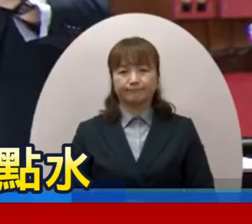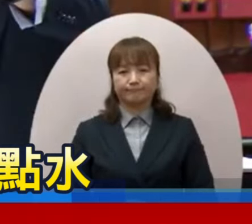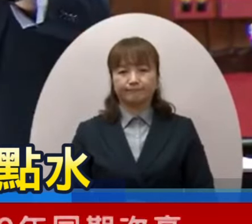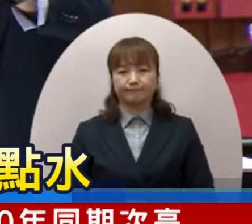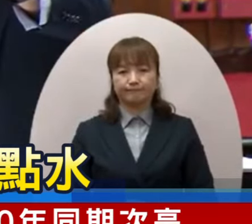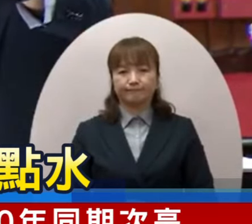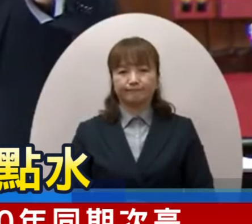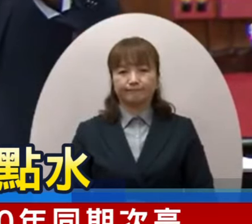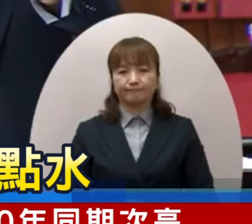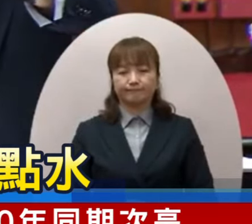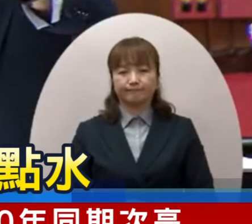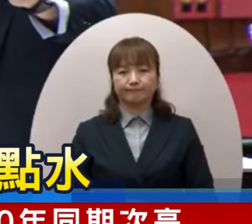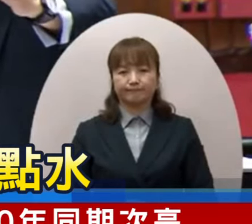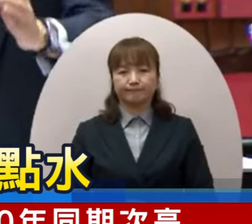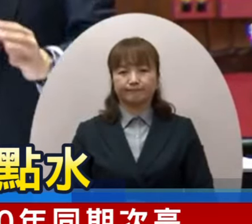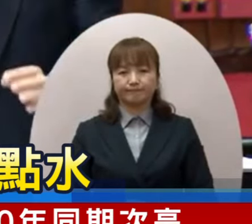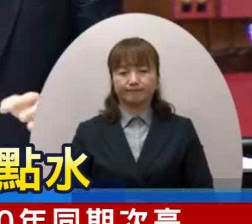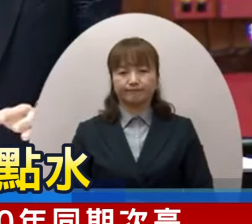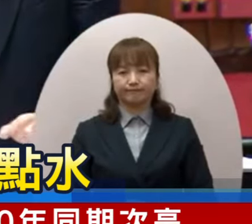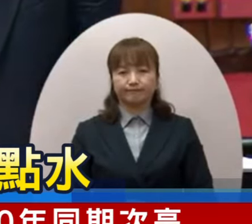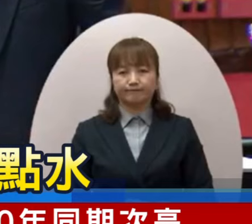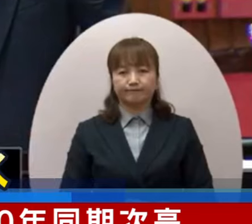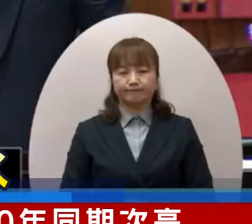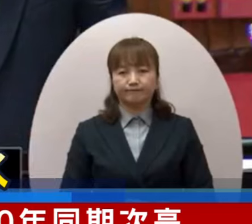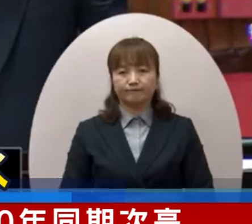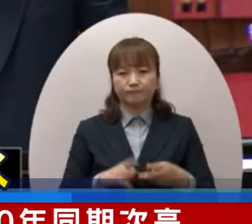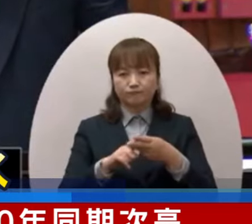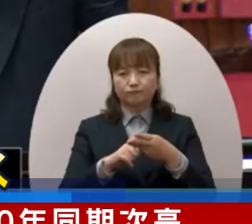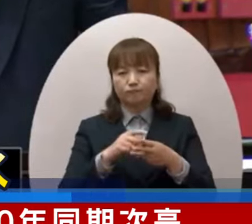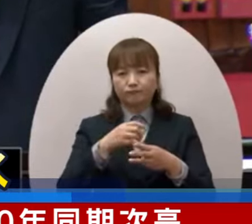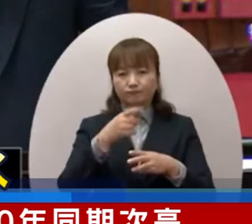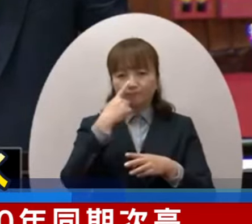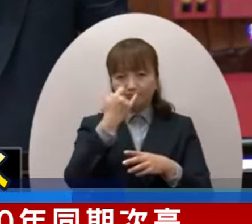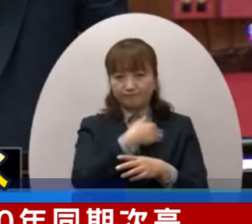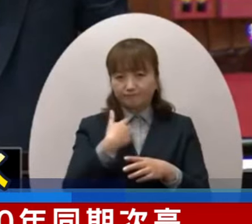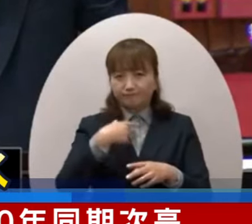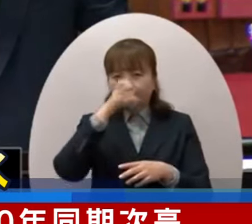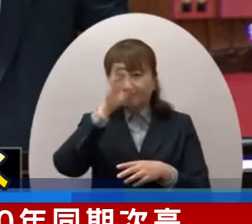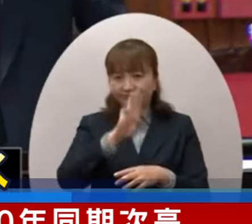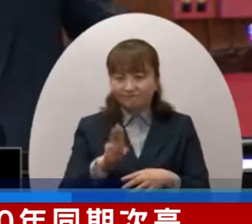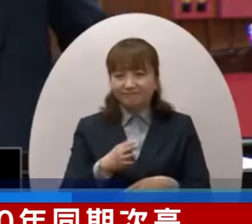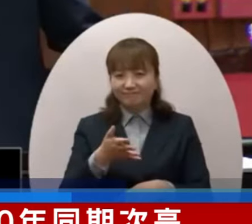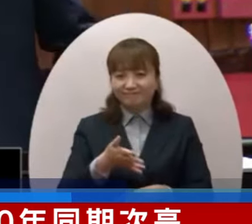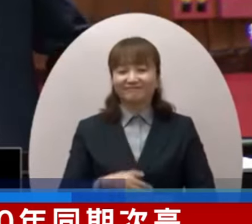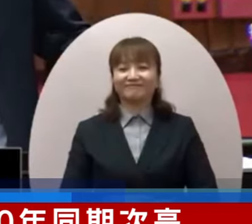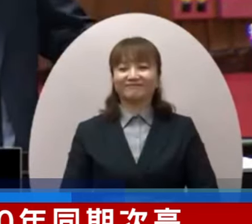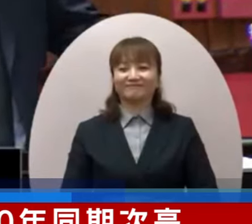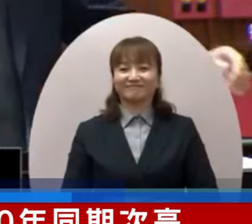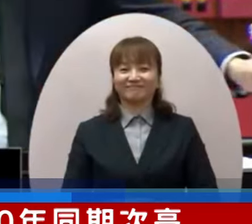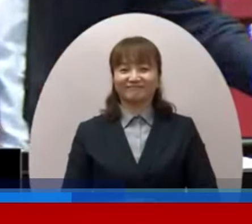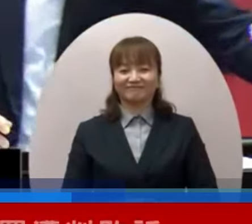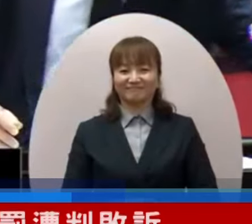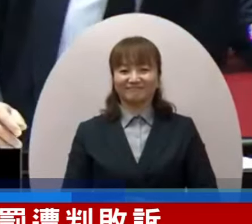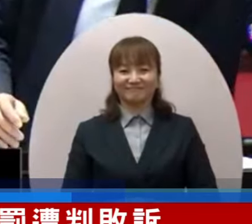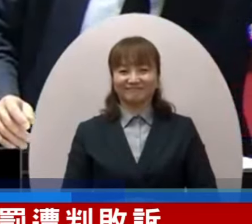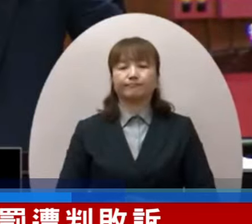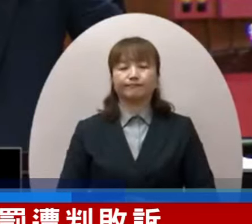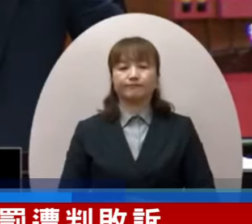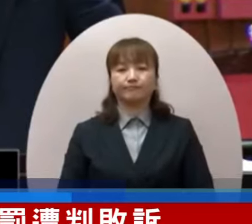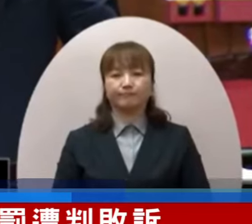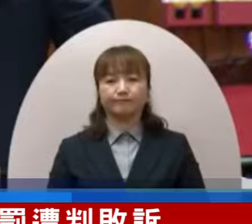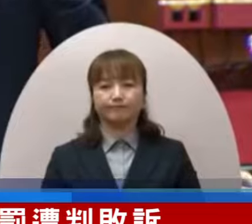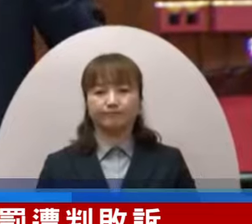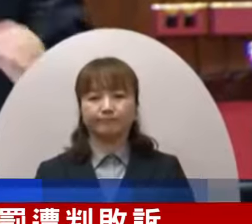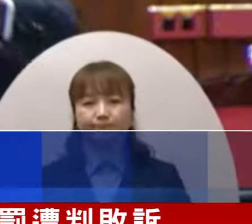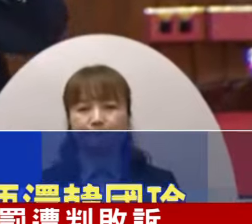委员要喝点水。 主席，我可不可以喝水？ 可以，那边是你的事， 没有问题，请。 质